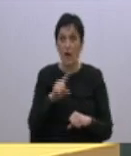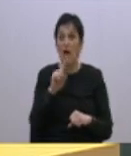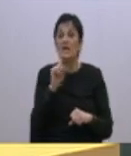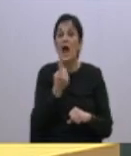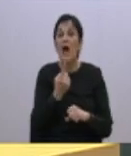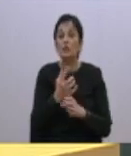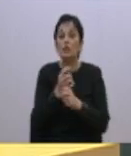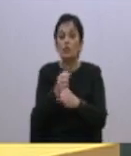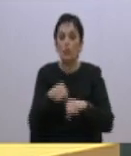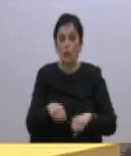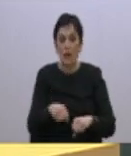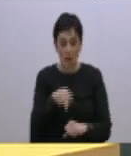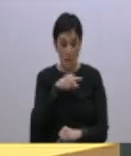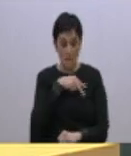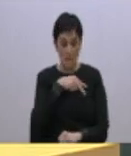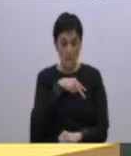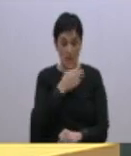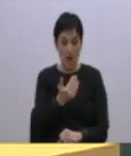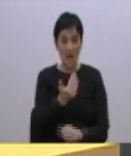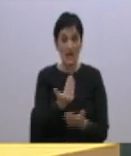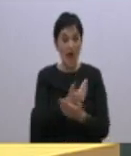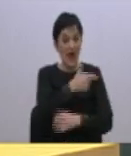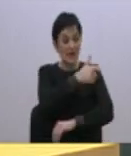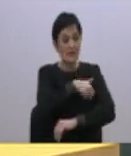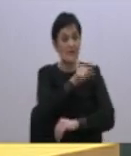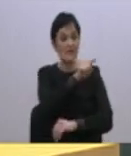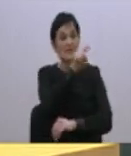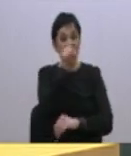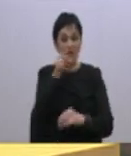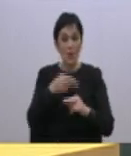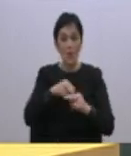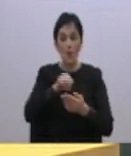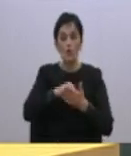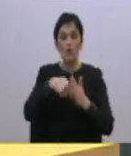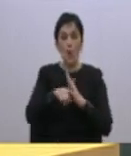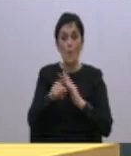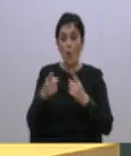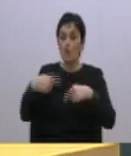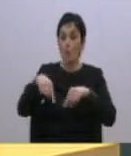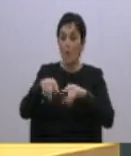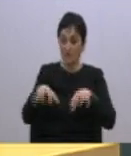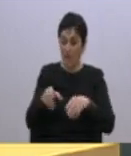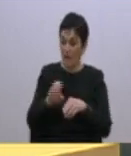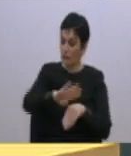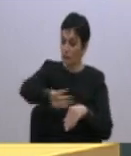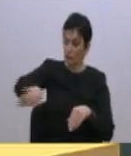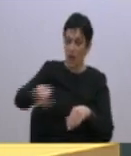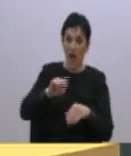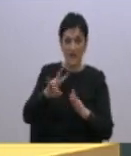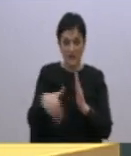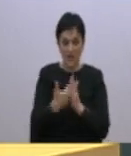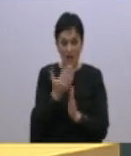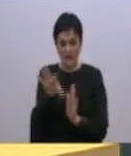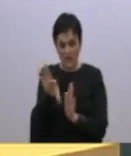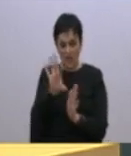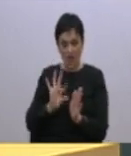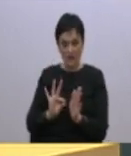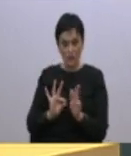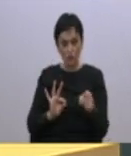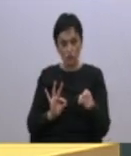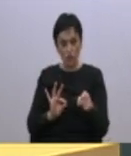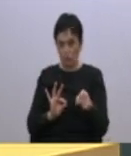უზღუდა უფლებას პარლამენტში ახლა შემოსული წევრები რო არიან ახლა ამის გამო კომიტეტებს თავმჯდომარეები გაუშვათ რომ ან თავიდან ავირჩიოთ რომ ესე იგი